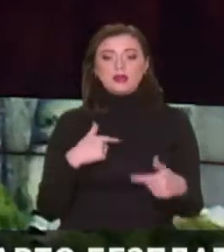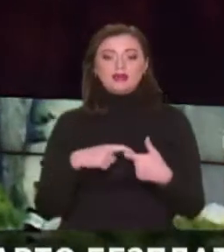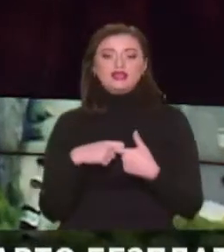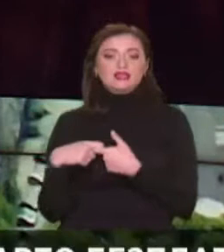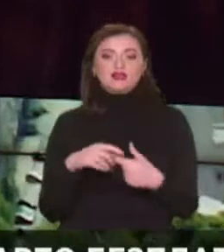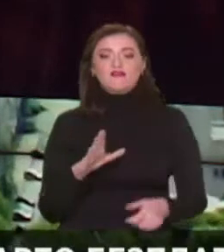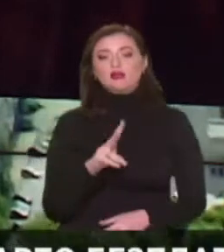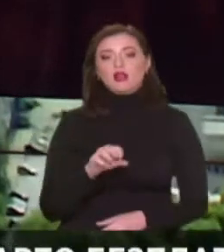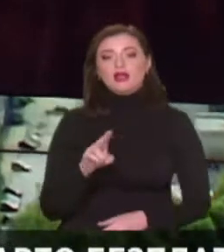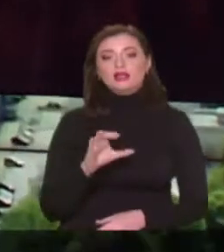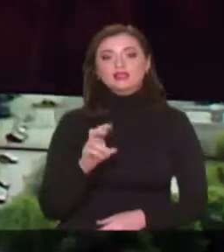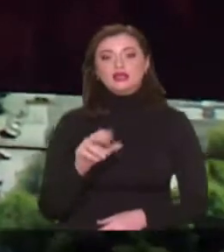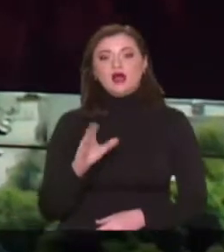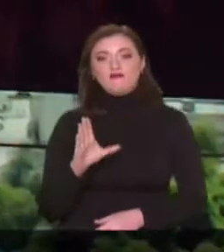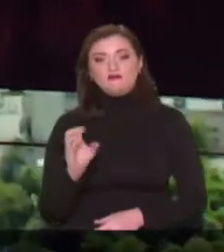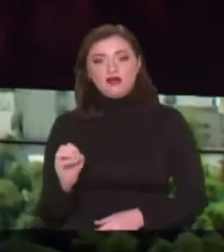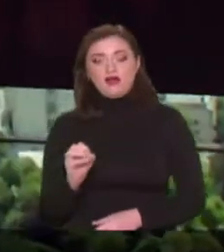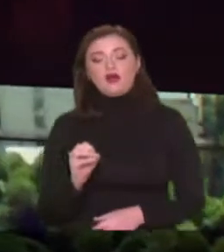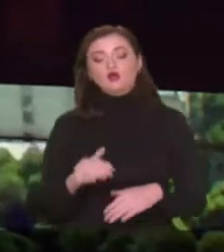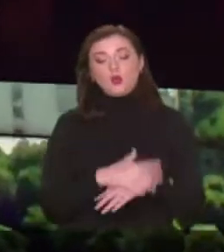Владиславе, доброго вам поки що ще бачу дня.